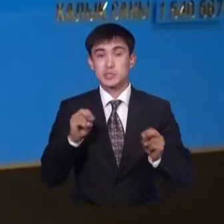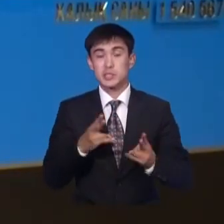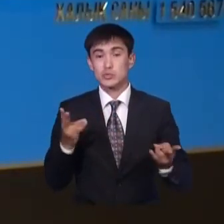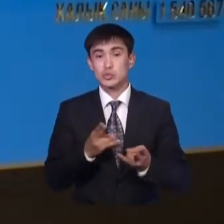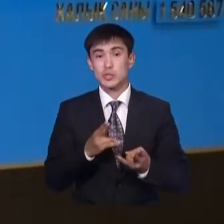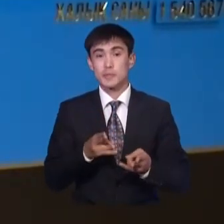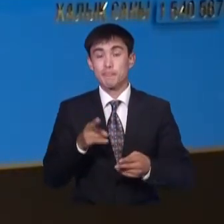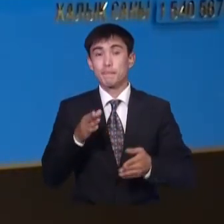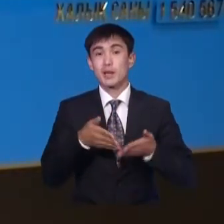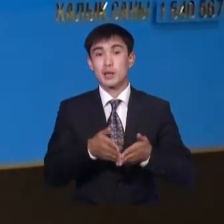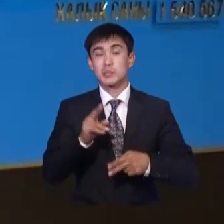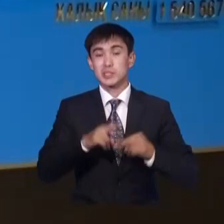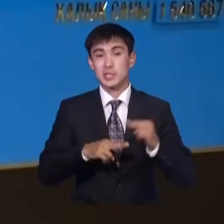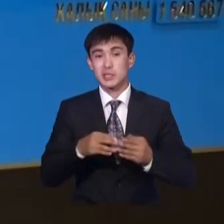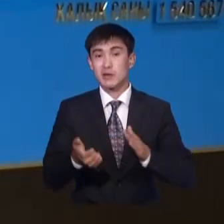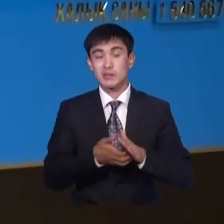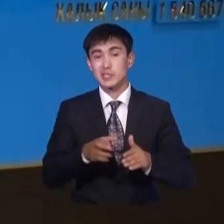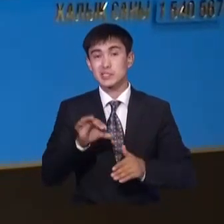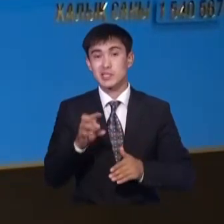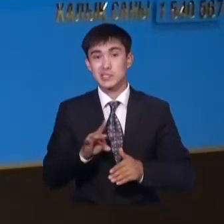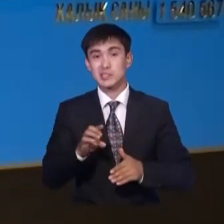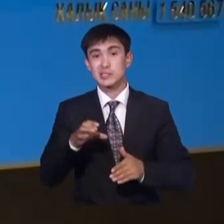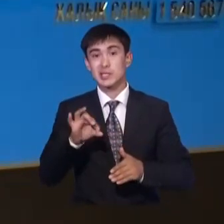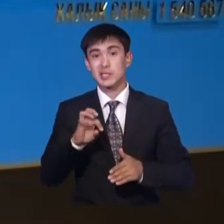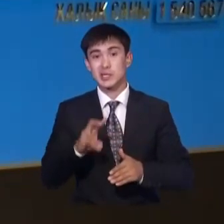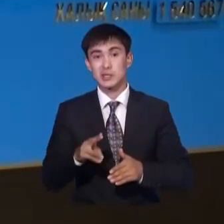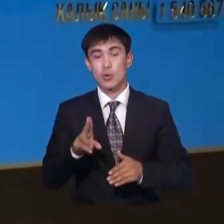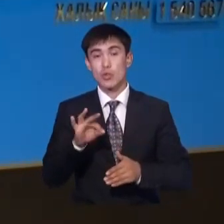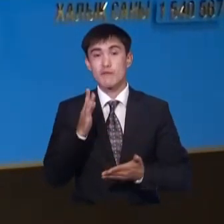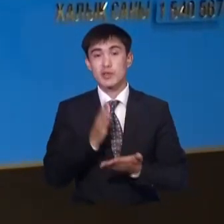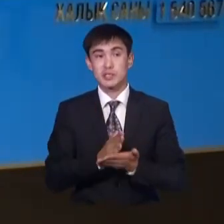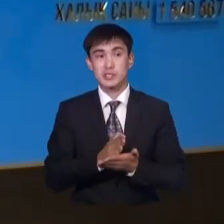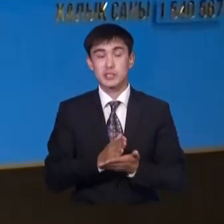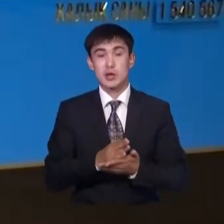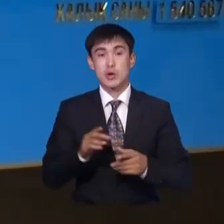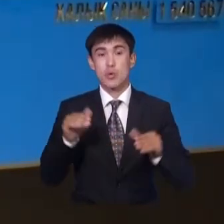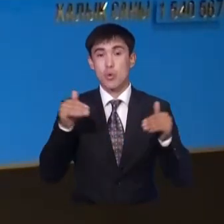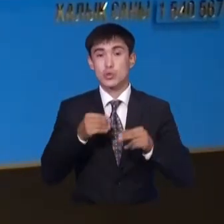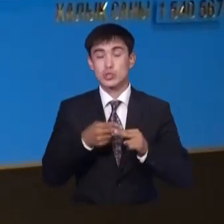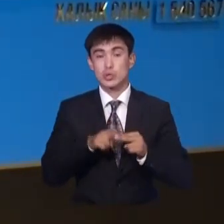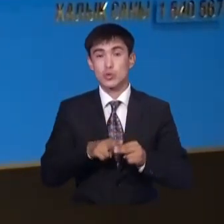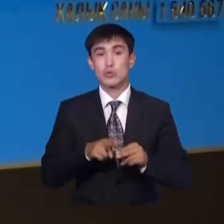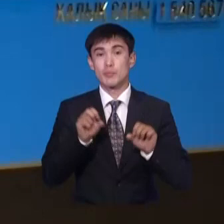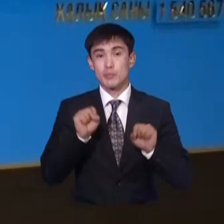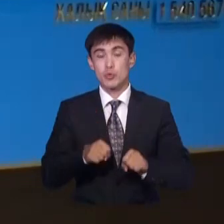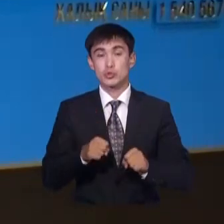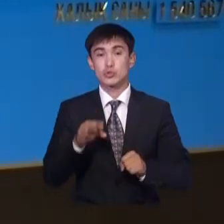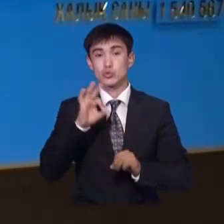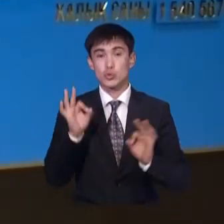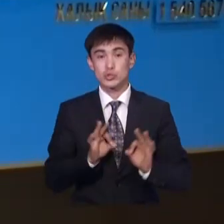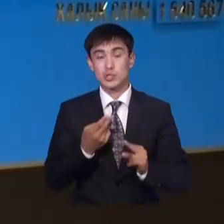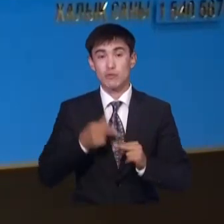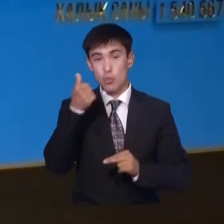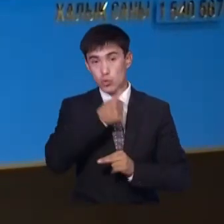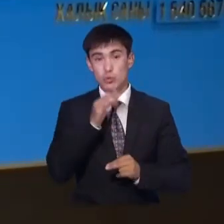в кораблестроении. Не хватает слесарей и сантехников. В Конаеве функционирует многопрофильный колледж, на базе которого с осени текущего